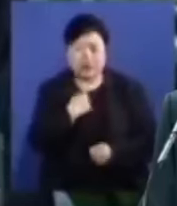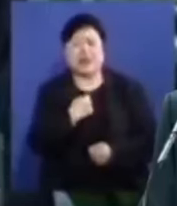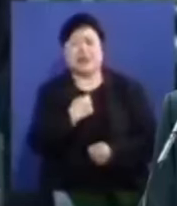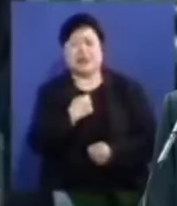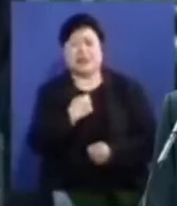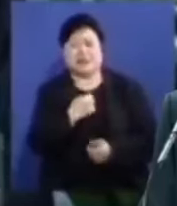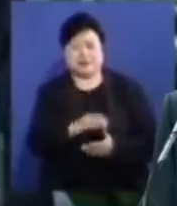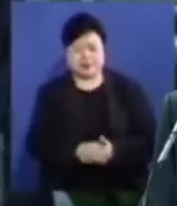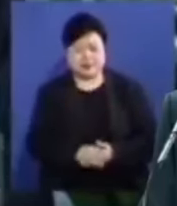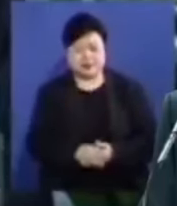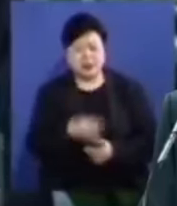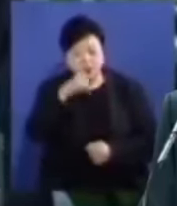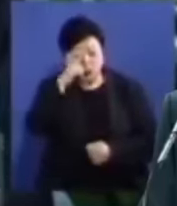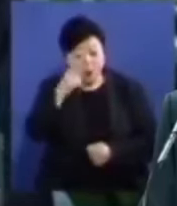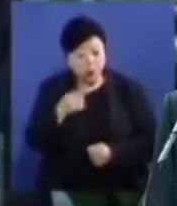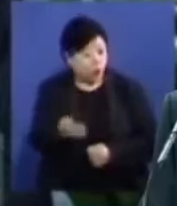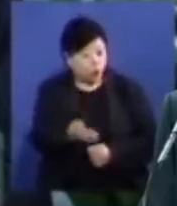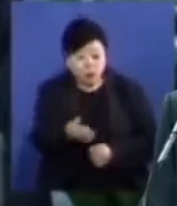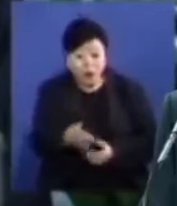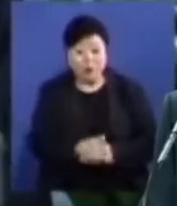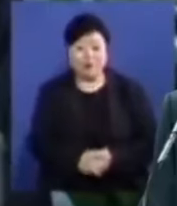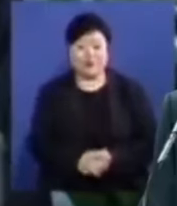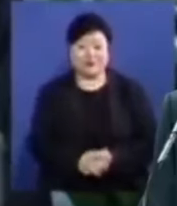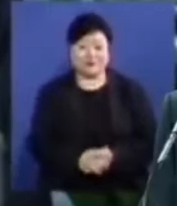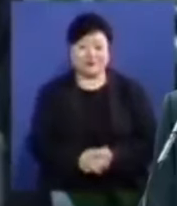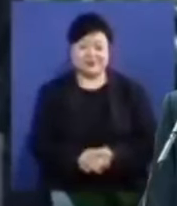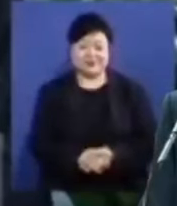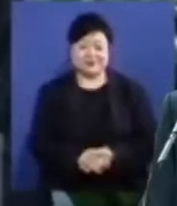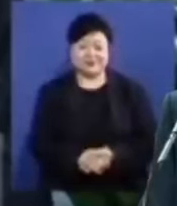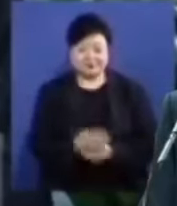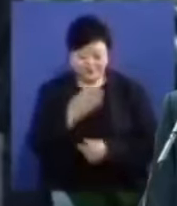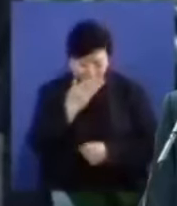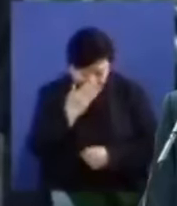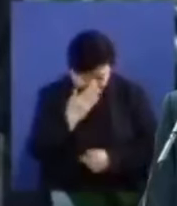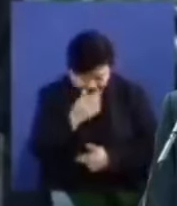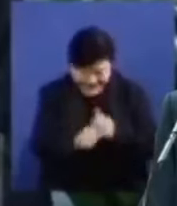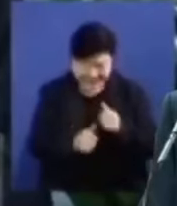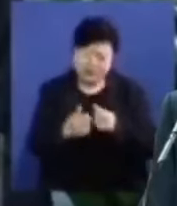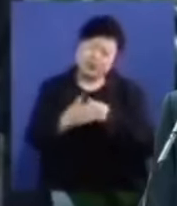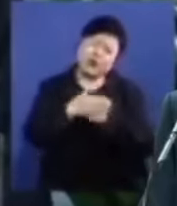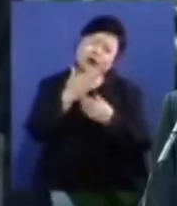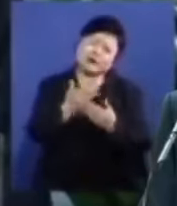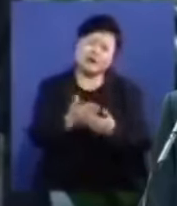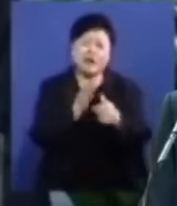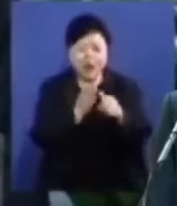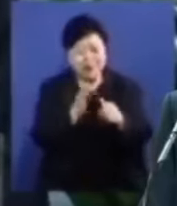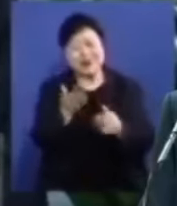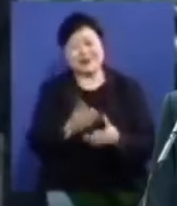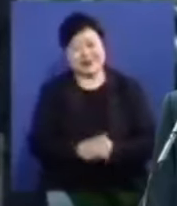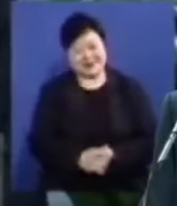괴로우면 교만해지지 않습니다. 낮아져서